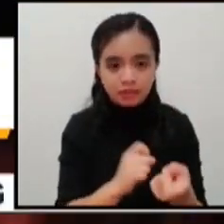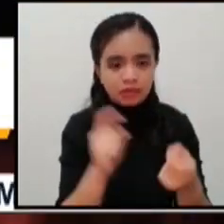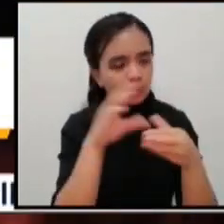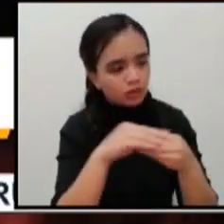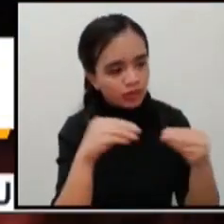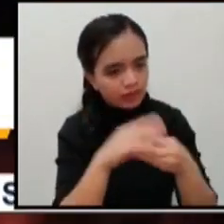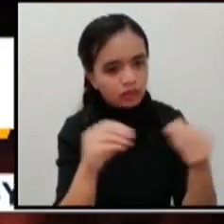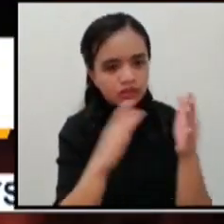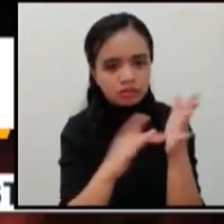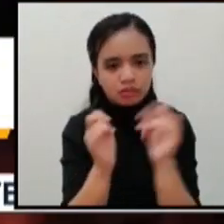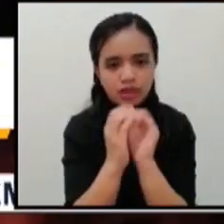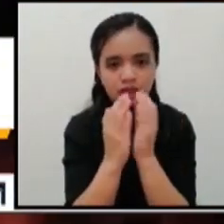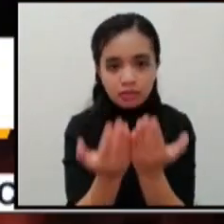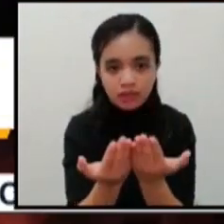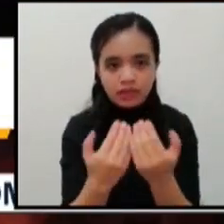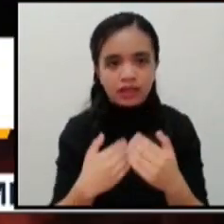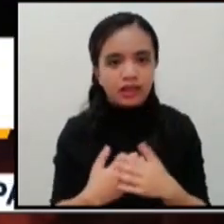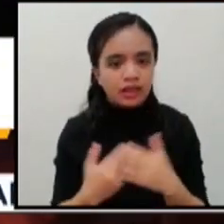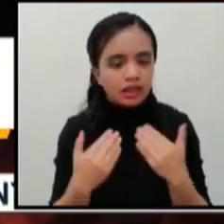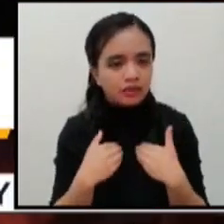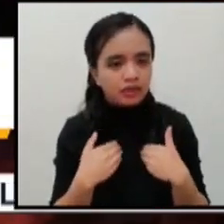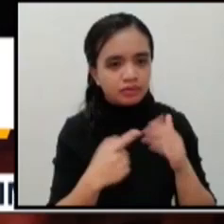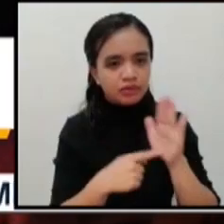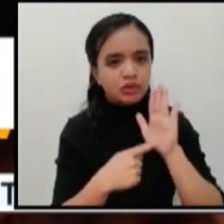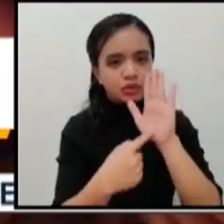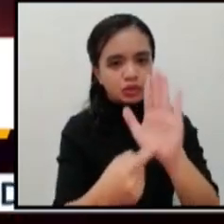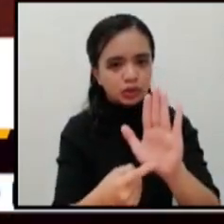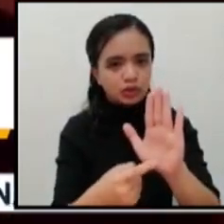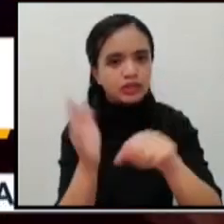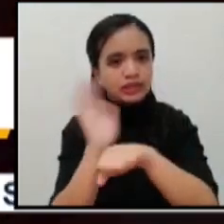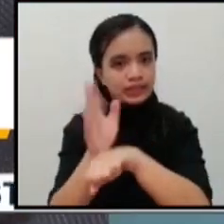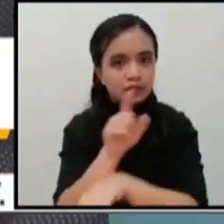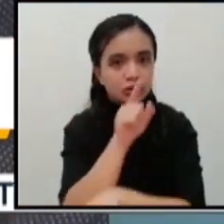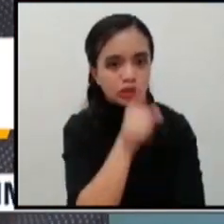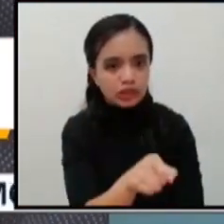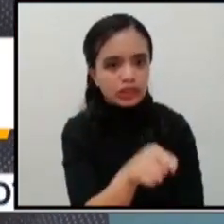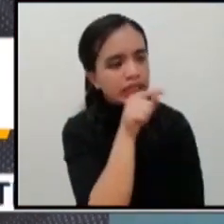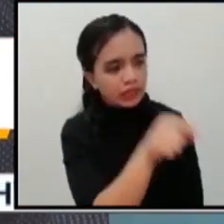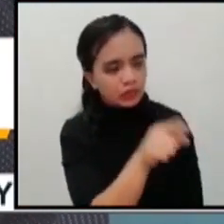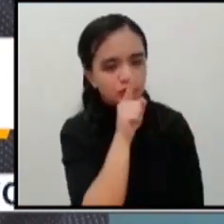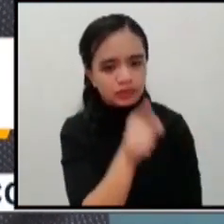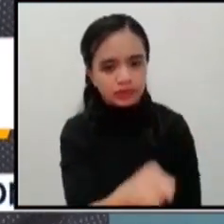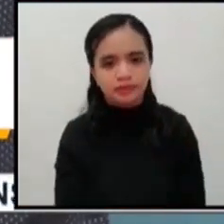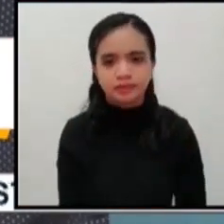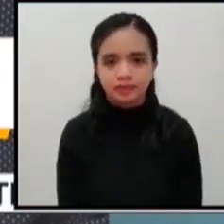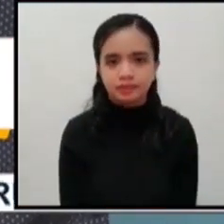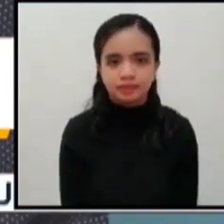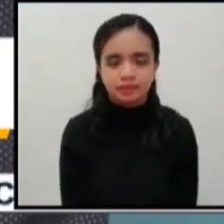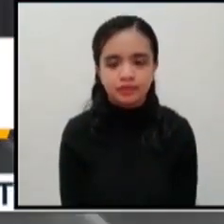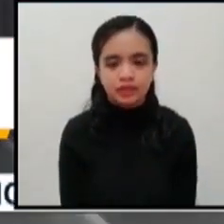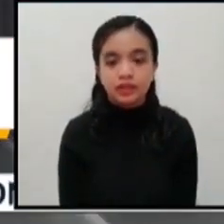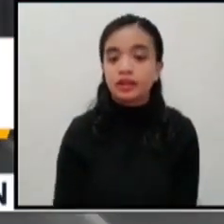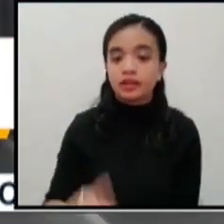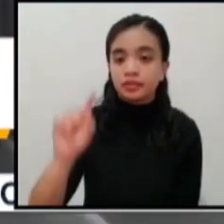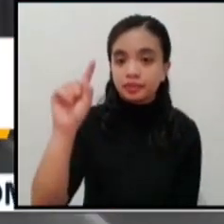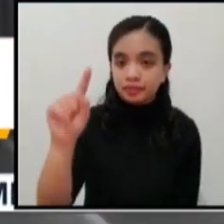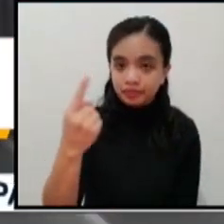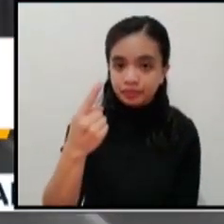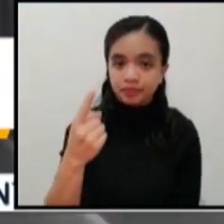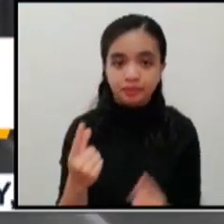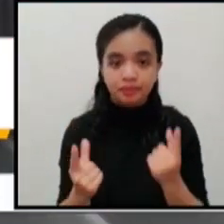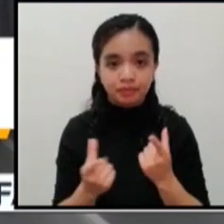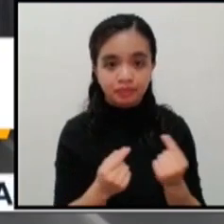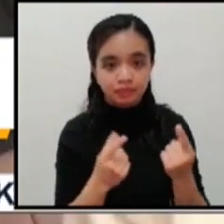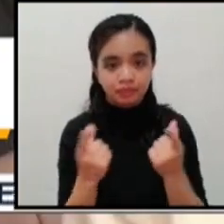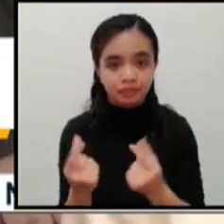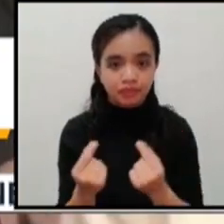ding pinapakita sa pelikula na reality. At ikaw yung reality. Ang una ko po talagang ginawa ay